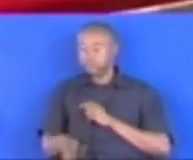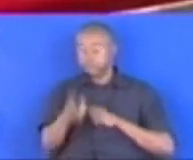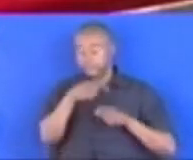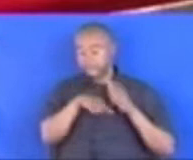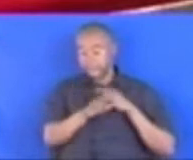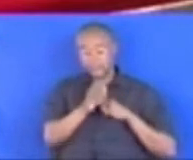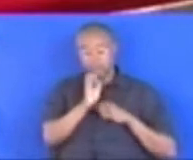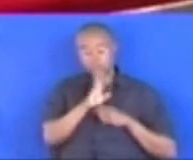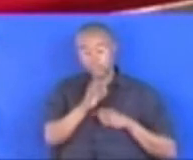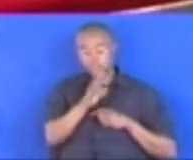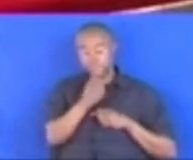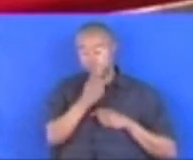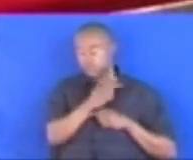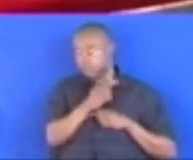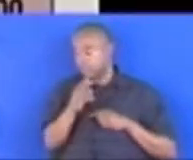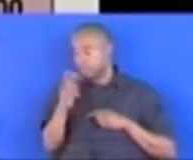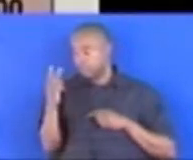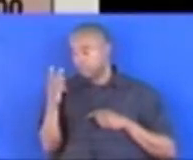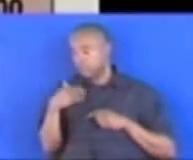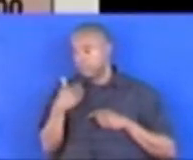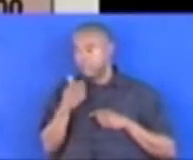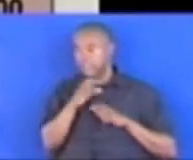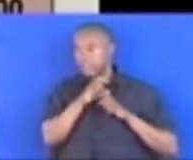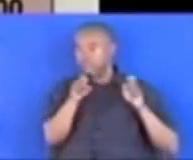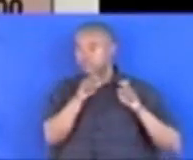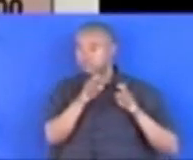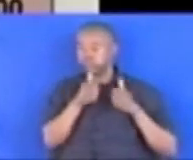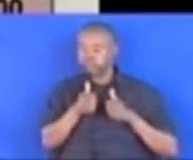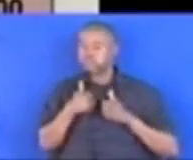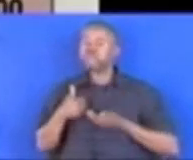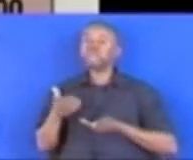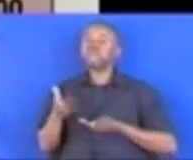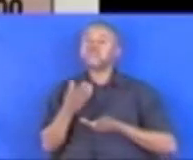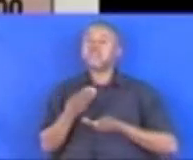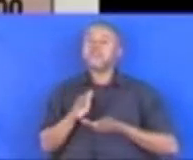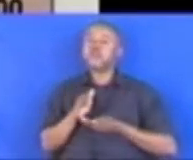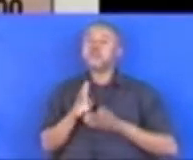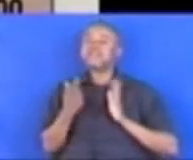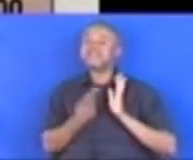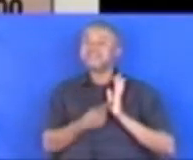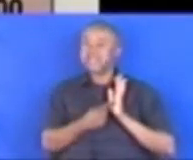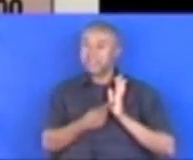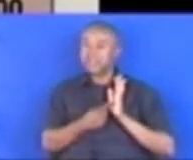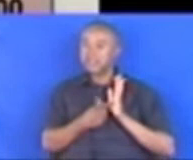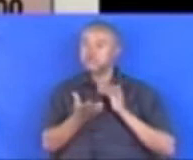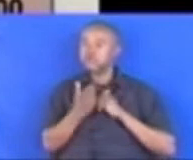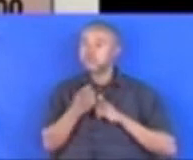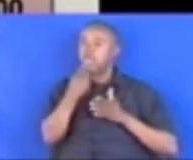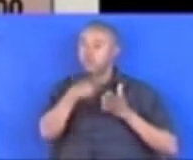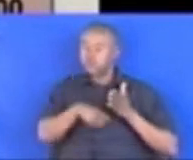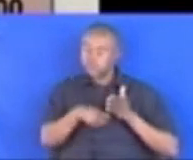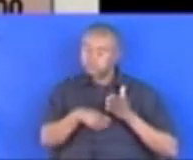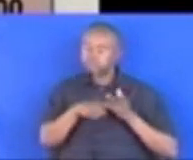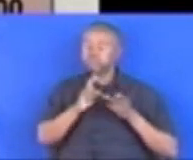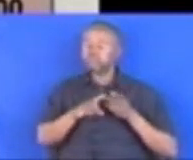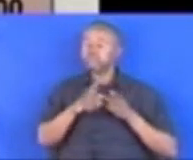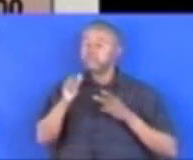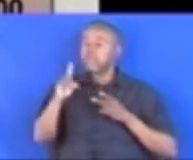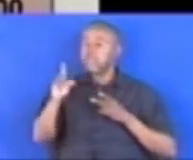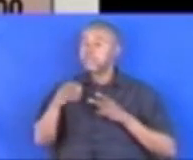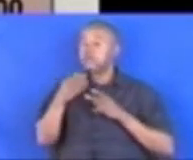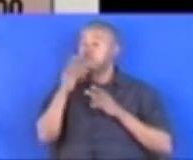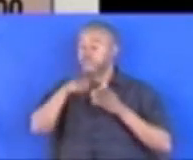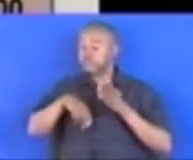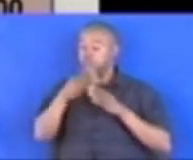mwaka 2021-22 fungu hili tumekadiria kukusanya shilingi bilioni 6 kutokana na ada na tozo mbalimbali za usajili wa